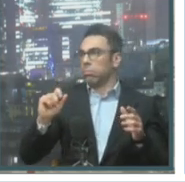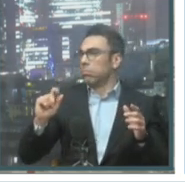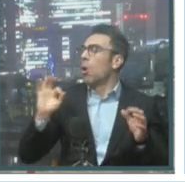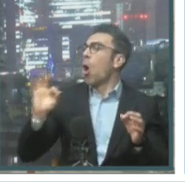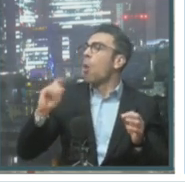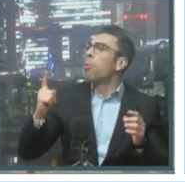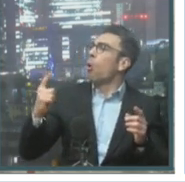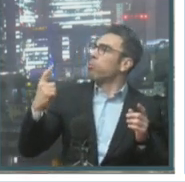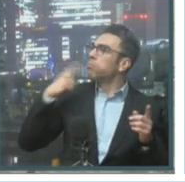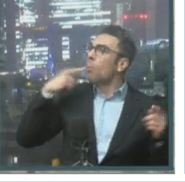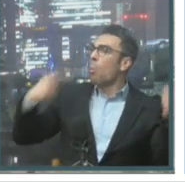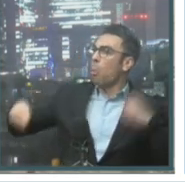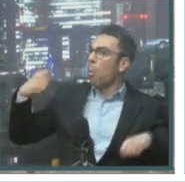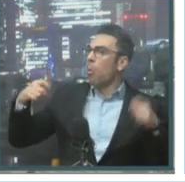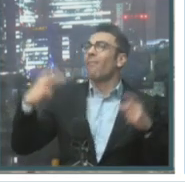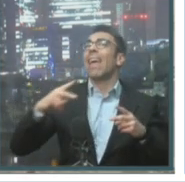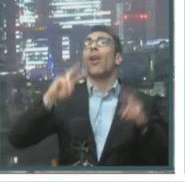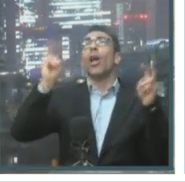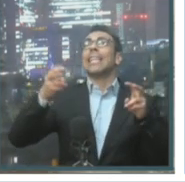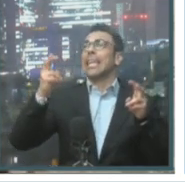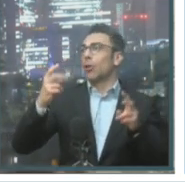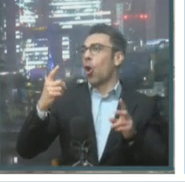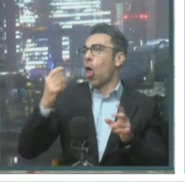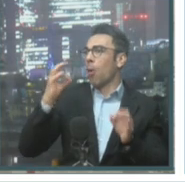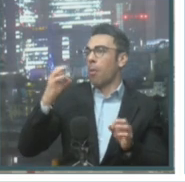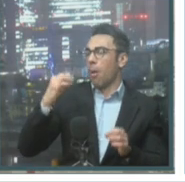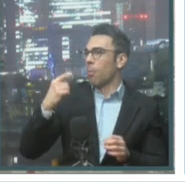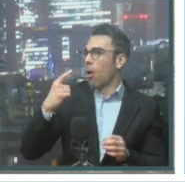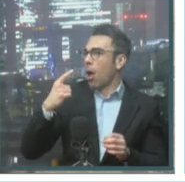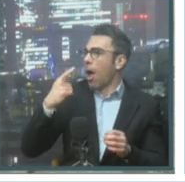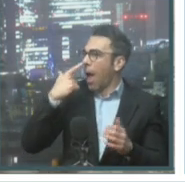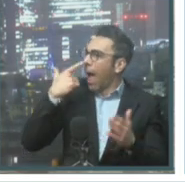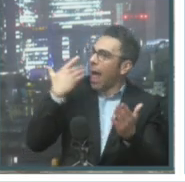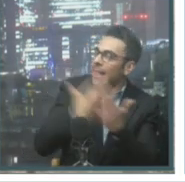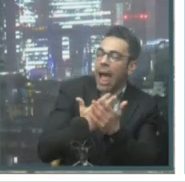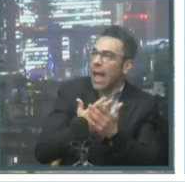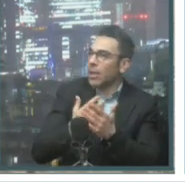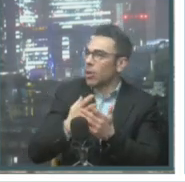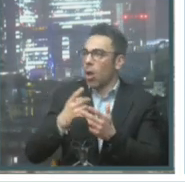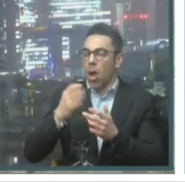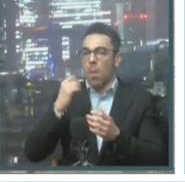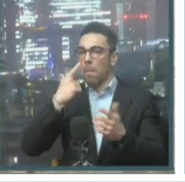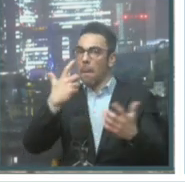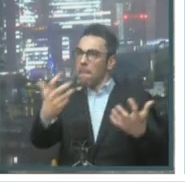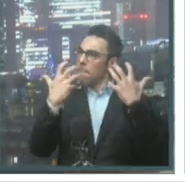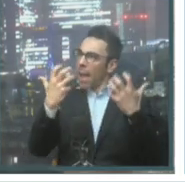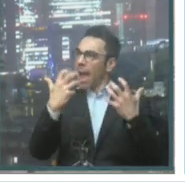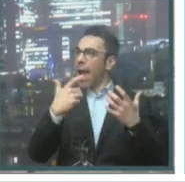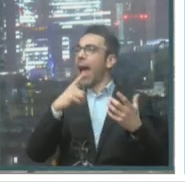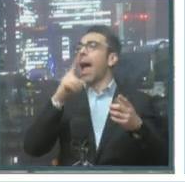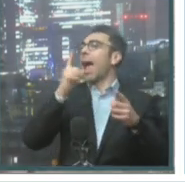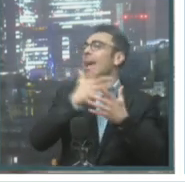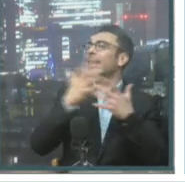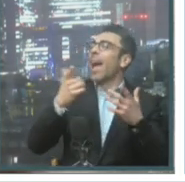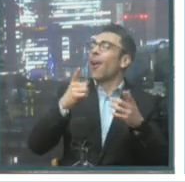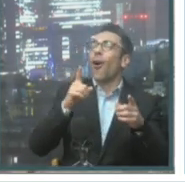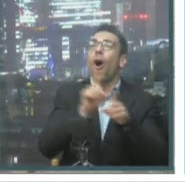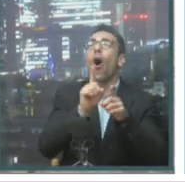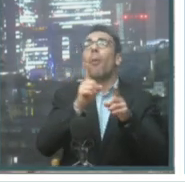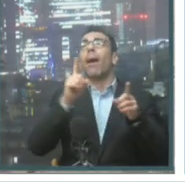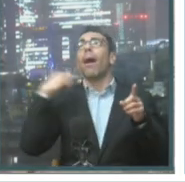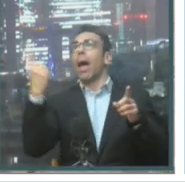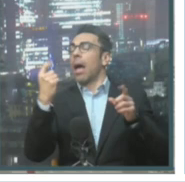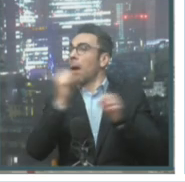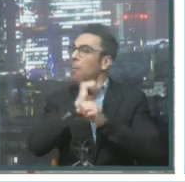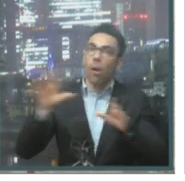fattori trovato un titolo anche che è geniale è proprio voluto e ombre subito gli schemi con la prima canzone poi appunto ci ricorda c